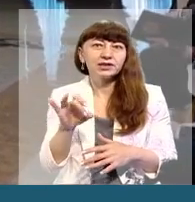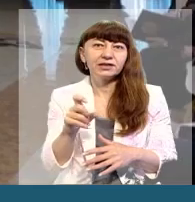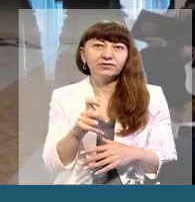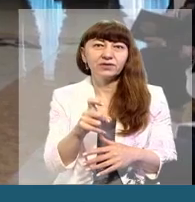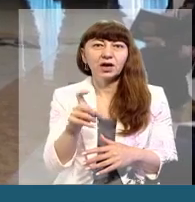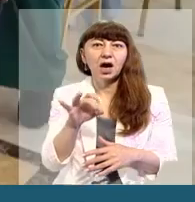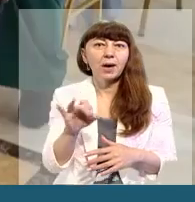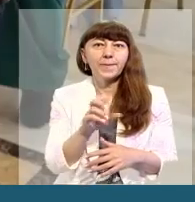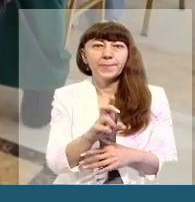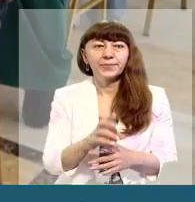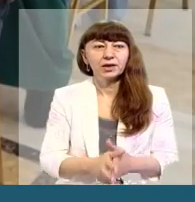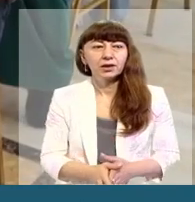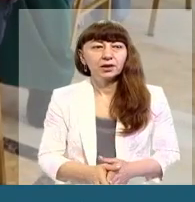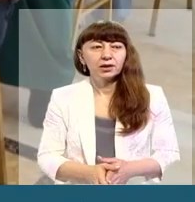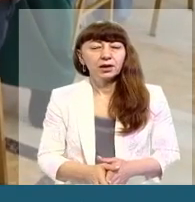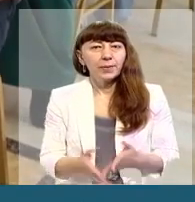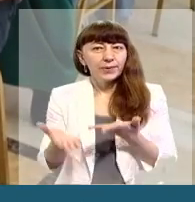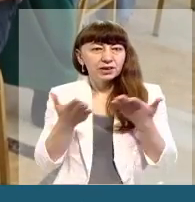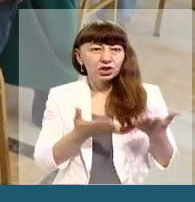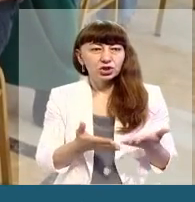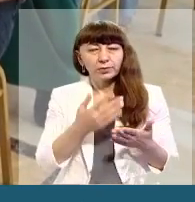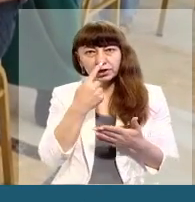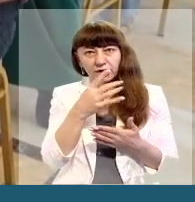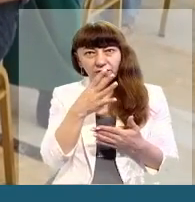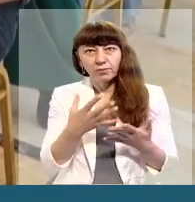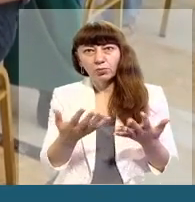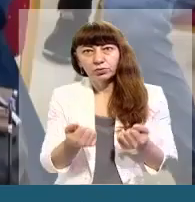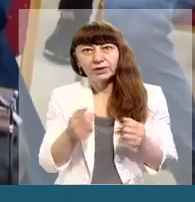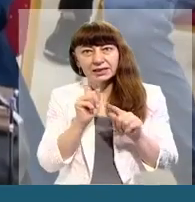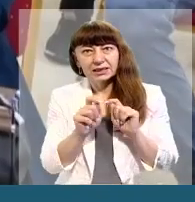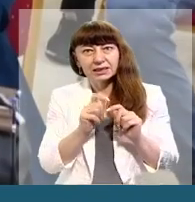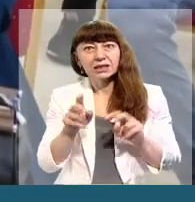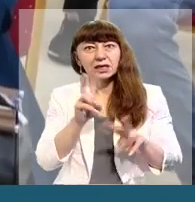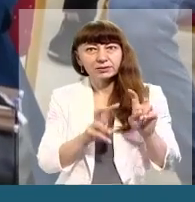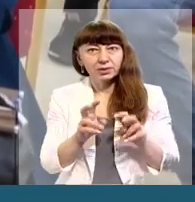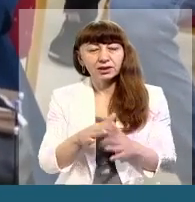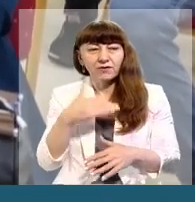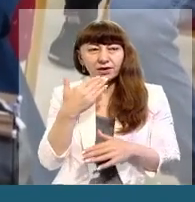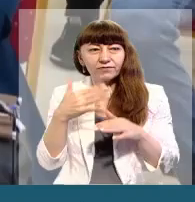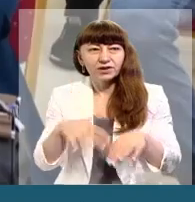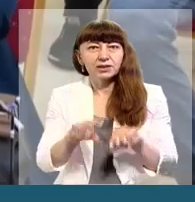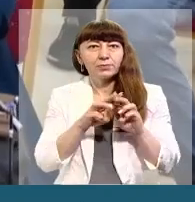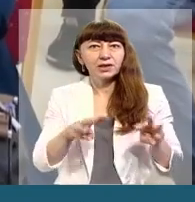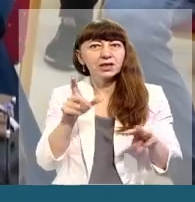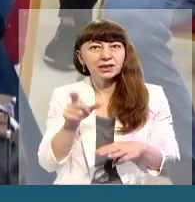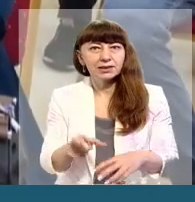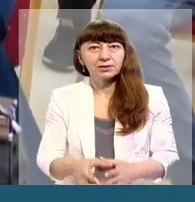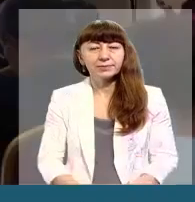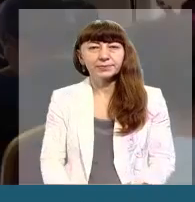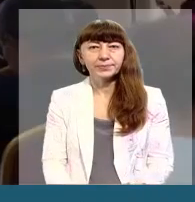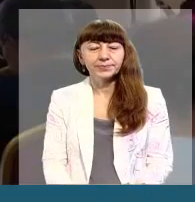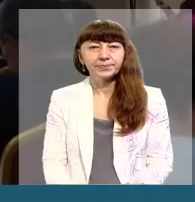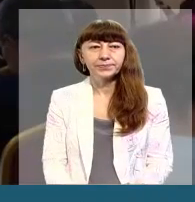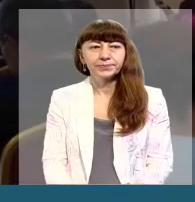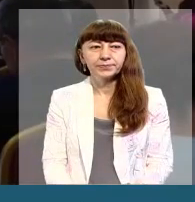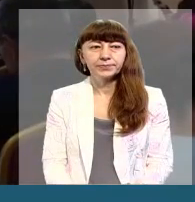креатив-хаба. Все озвученные проблемы и предложения в ближайшее время будут приняты к рассмотрению, озвучил вице-министр. Гульзада Ишуакова,